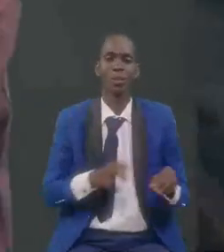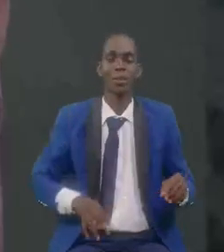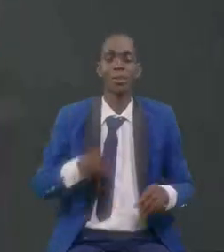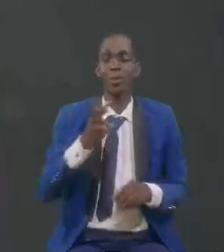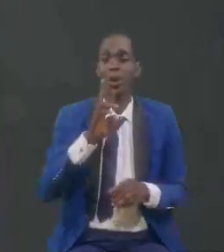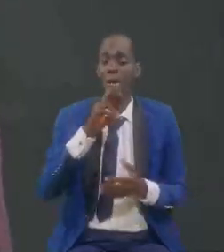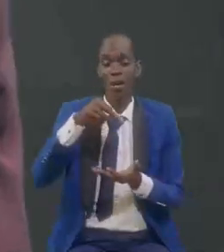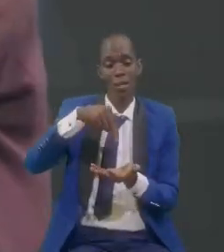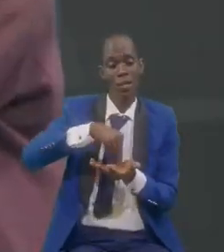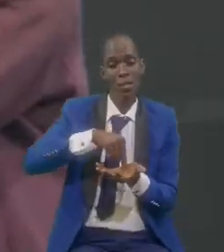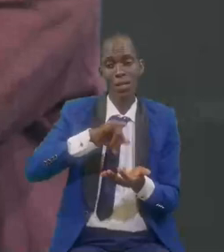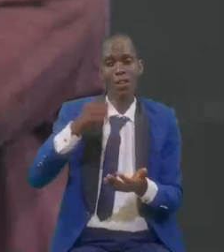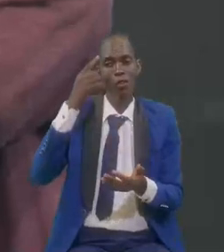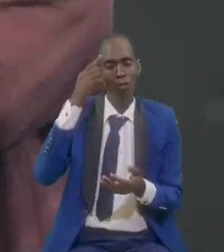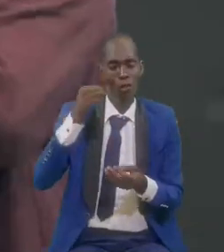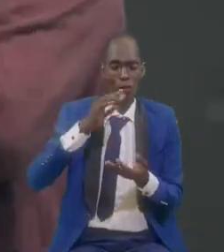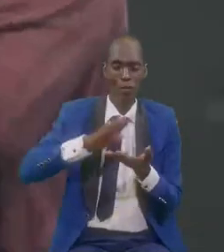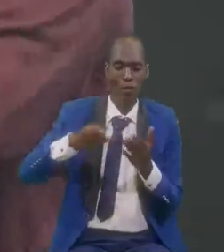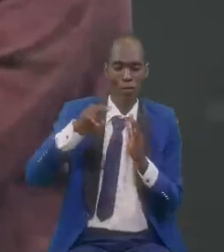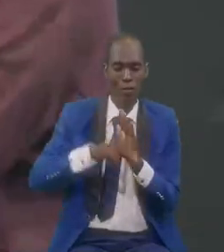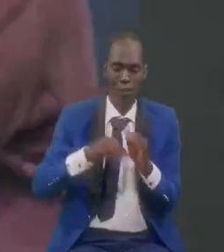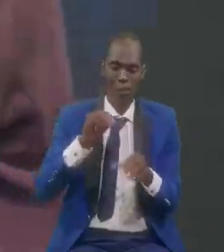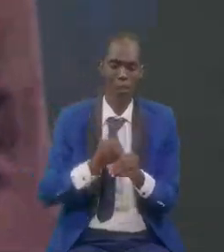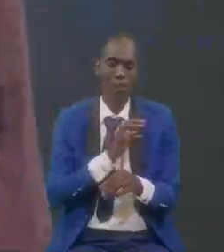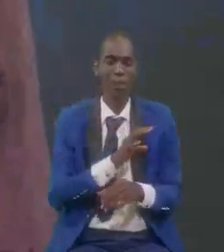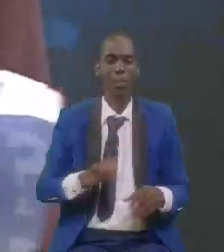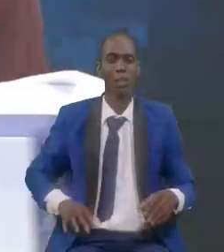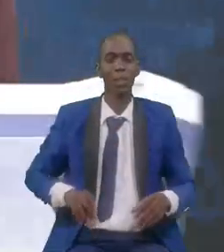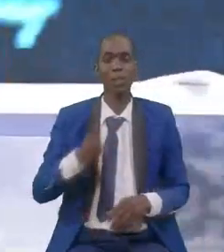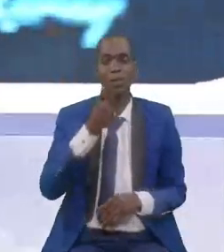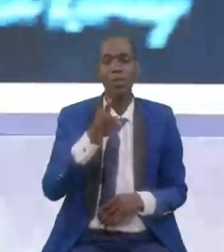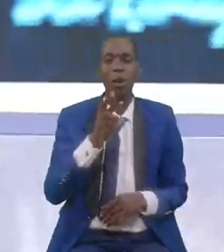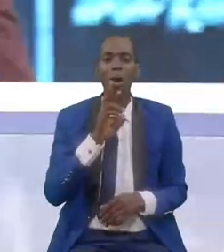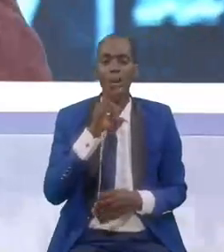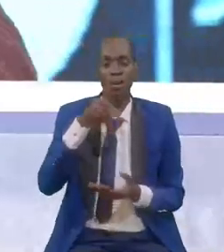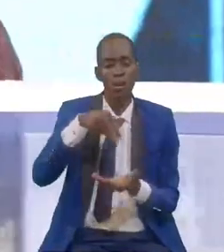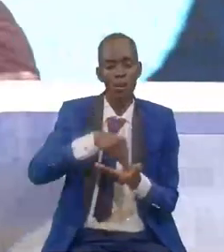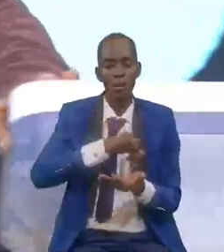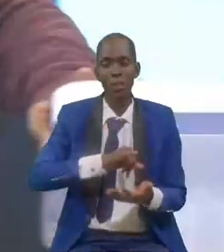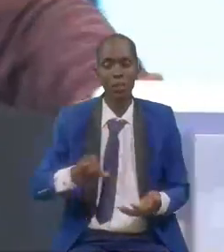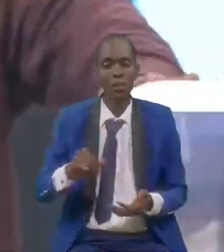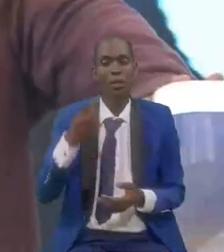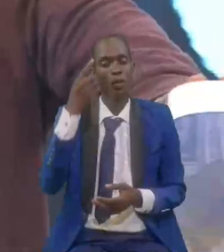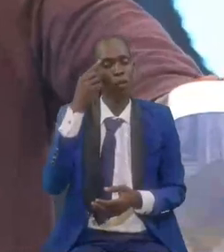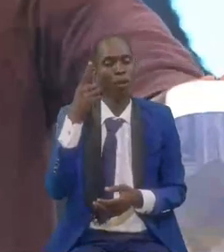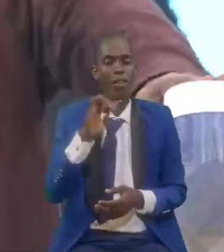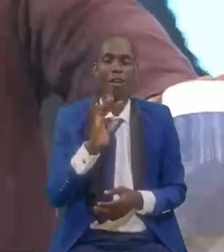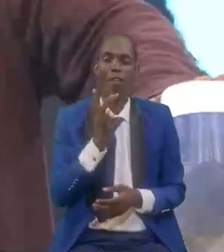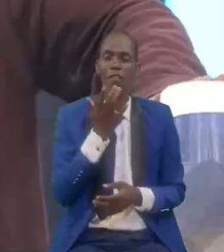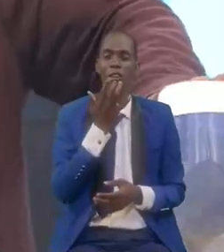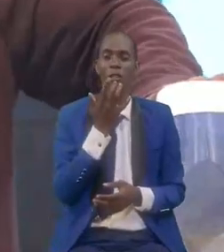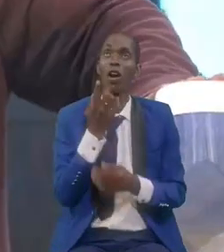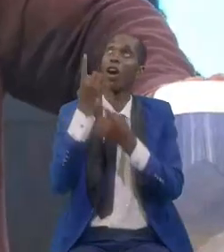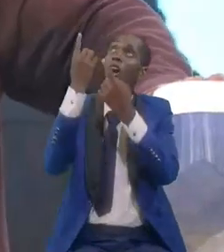mets debout pour le pardon en Christ. Tu te mets debout pour la faveur venant